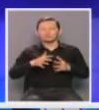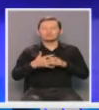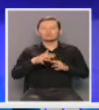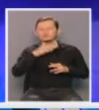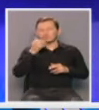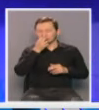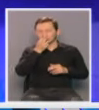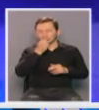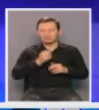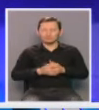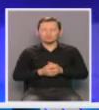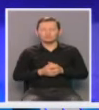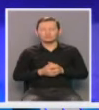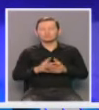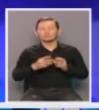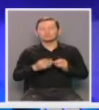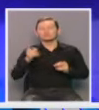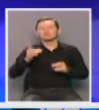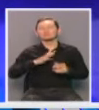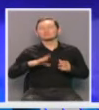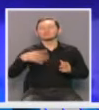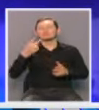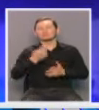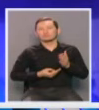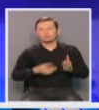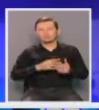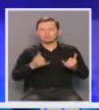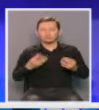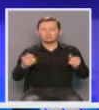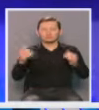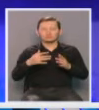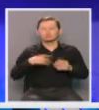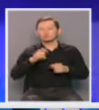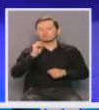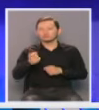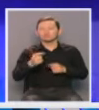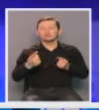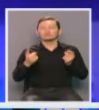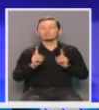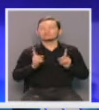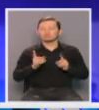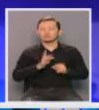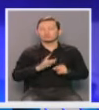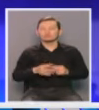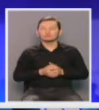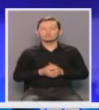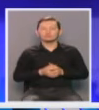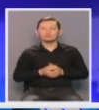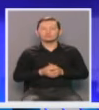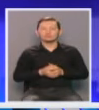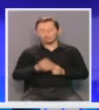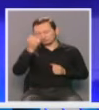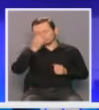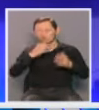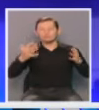ескерту. Ескертіме ұтып қалған болатын ол қалбаңа. Енді бүгін қайтардым деп ойлаймын, өзі туған жерде, ауылында туған. Рахмет